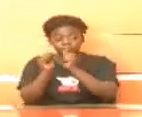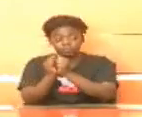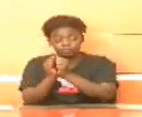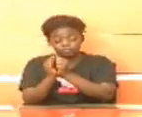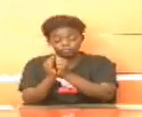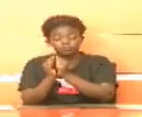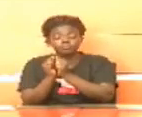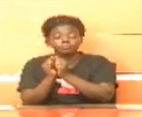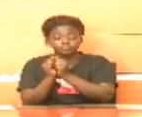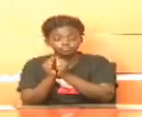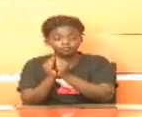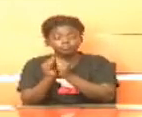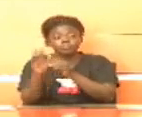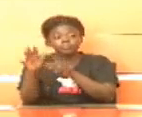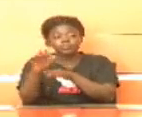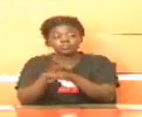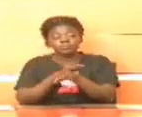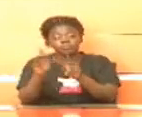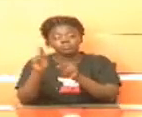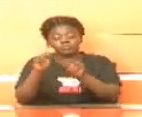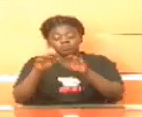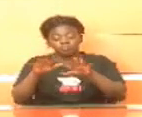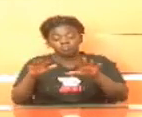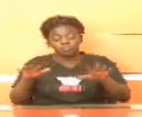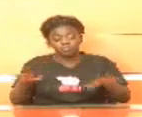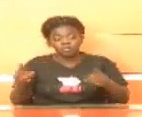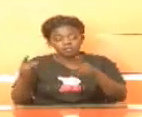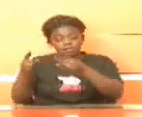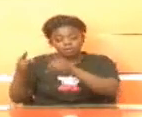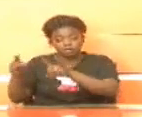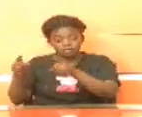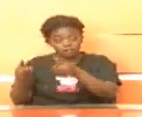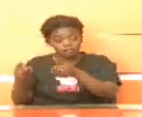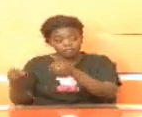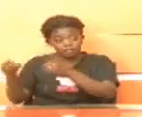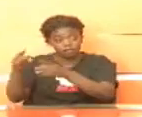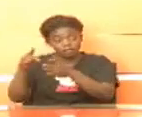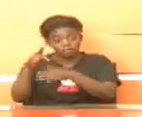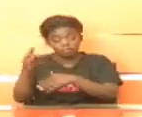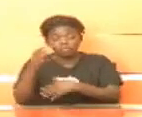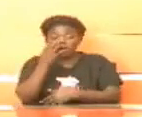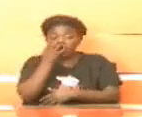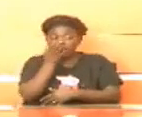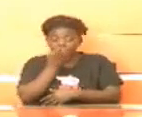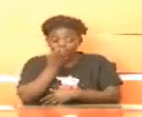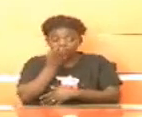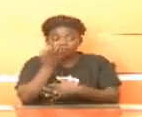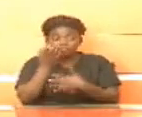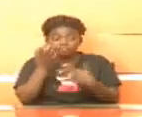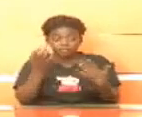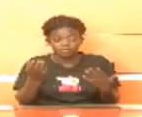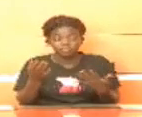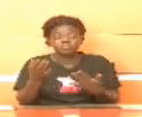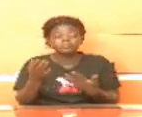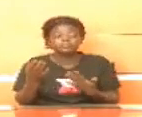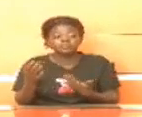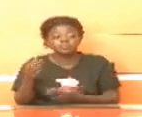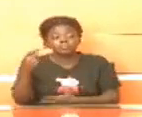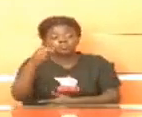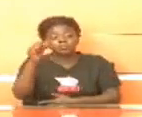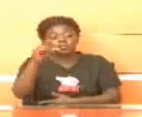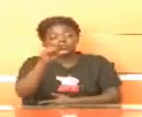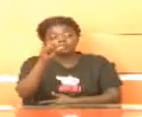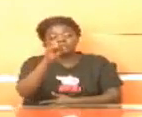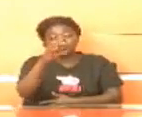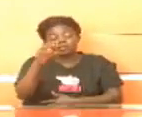Mwachitundu chino, abasubuzi mubutalo obwenja ulo bali nyisiza ebei ye michungo obulima wakuno kote ya katungulu chumu lwa bulwadde